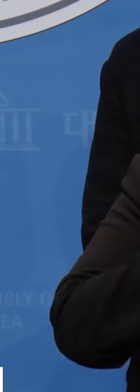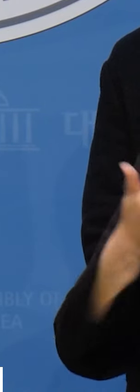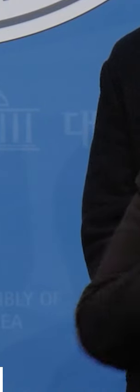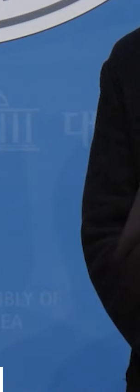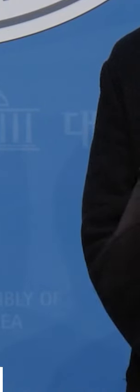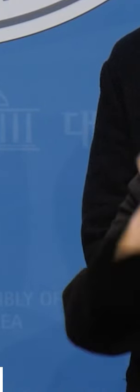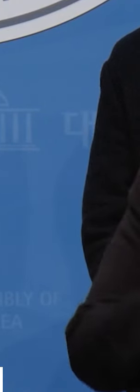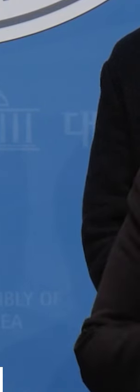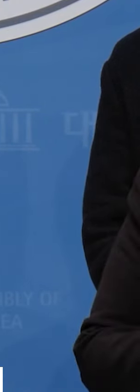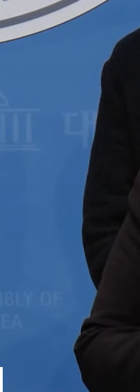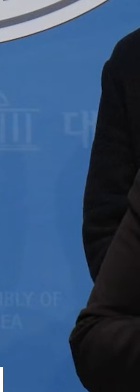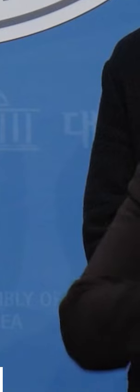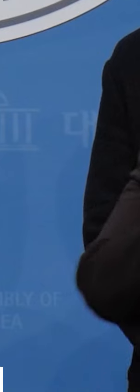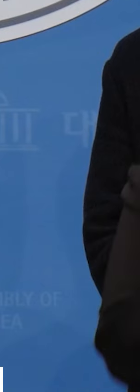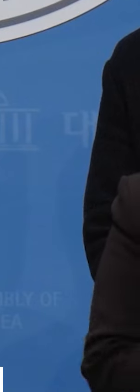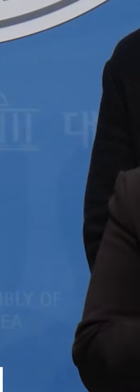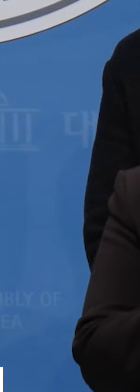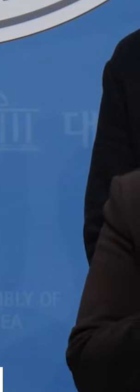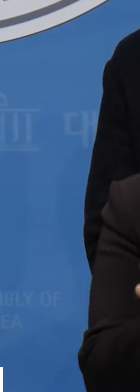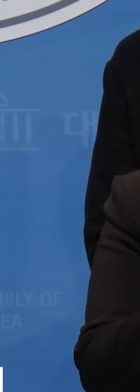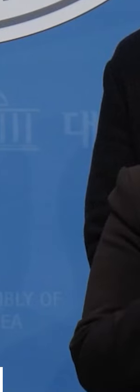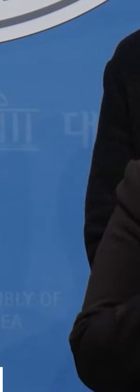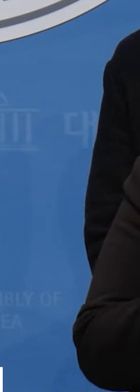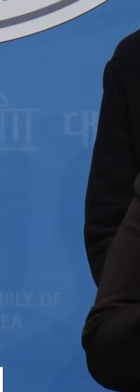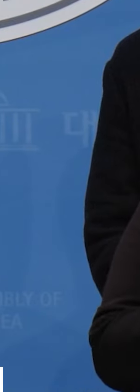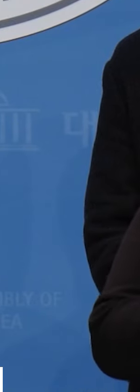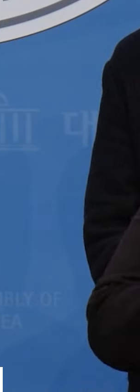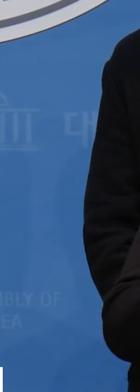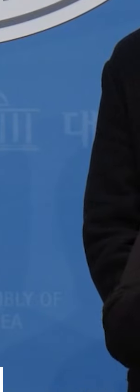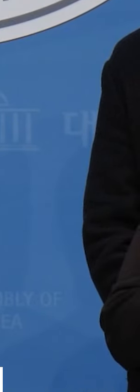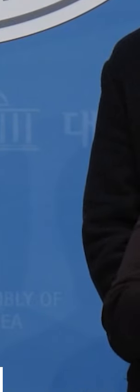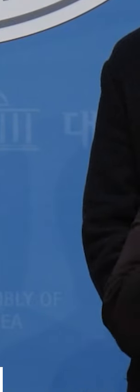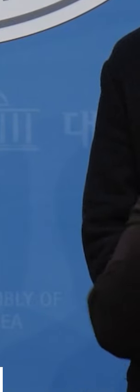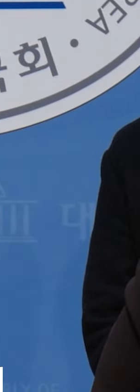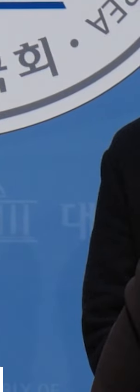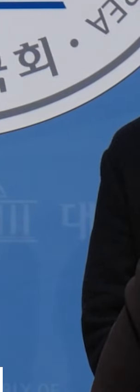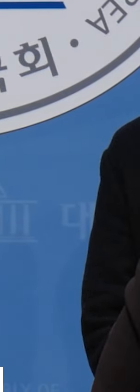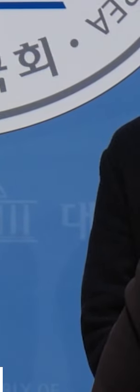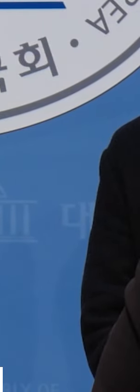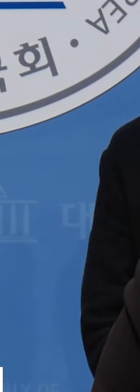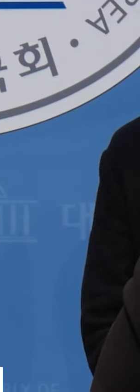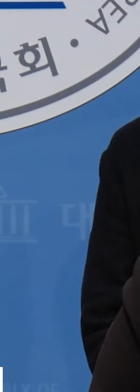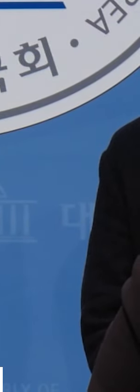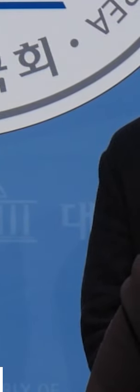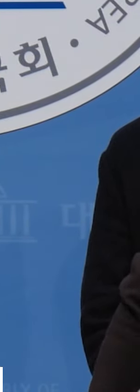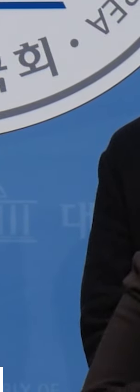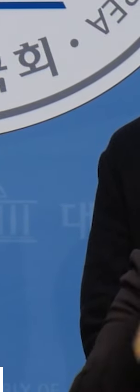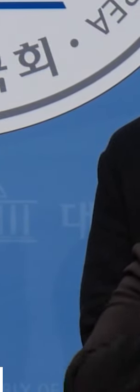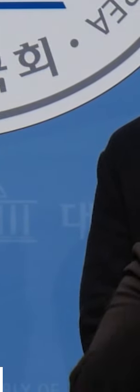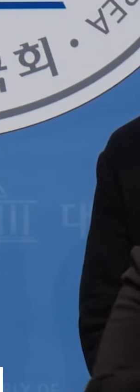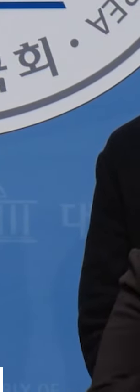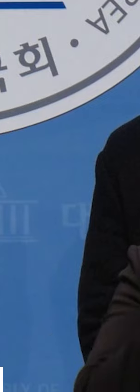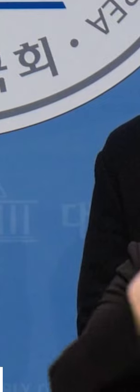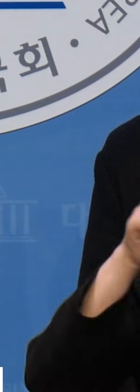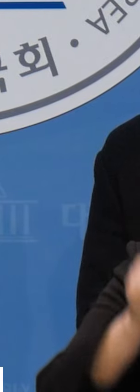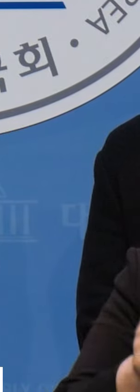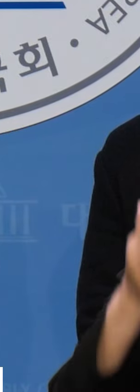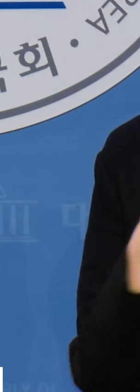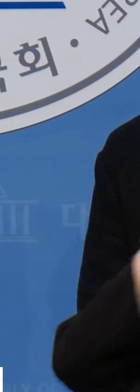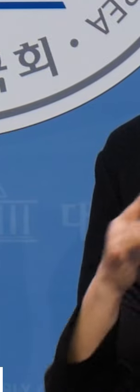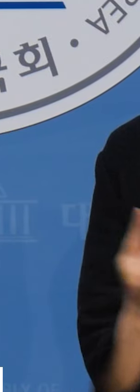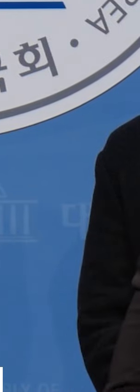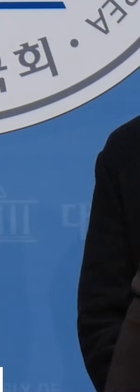야욕을 노골적으로 드러내는 행태로밖에 보여지지 않습니다. 하여 더불어민주당 서울시당